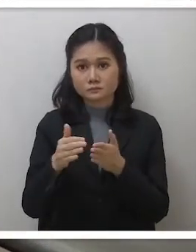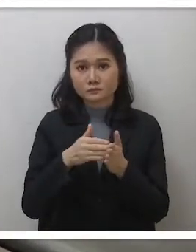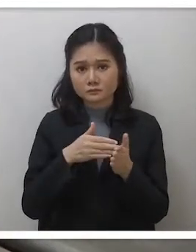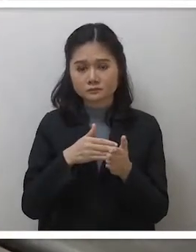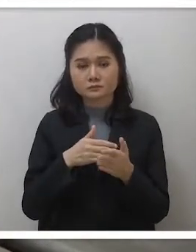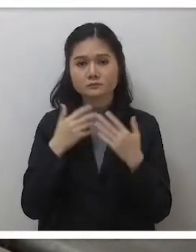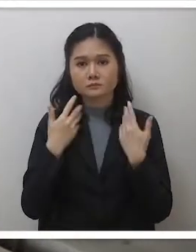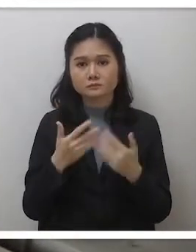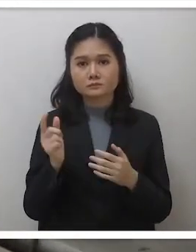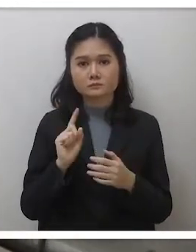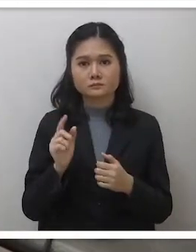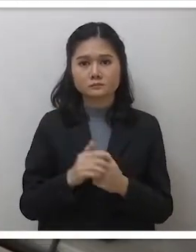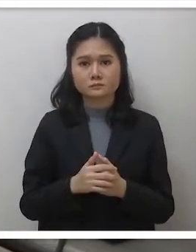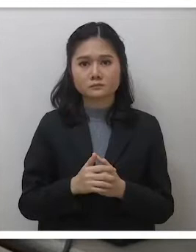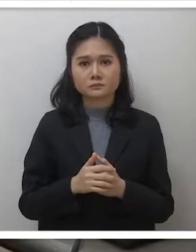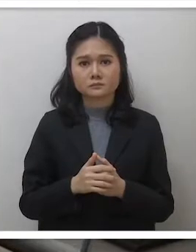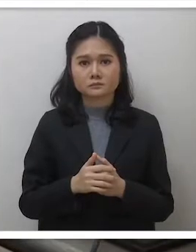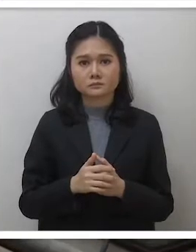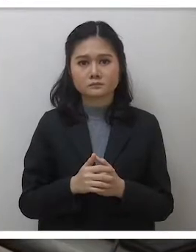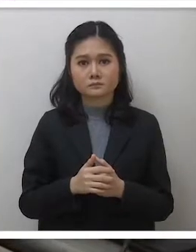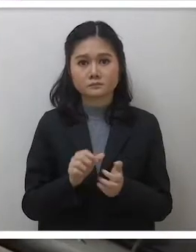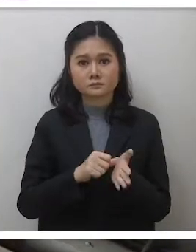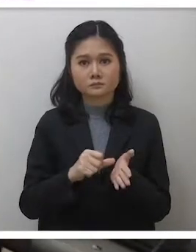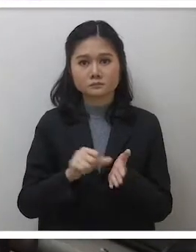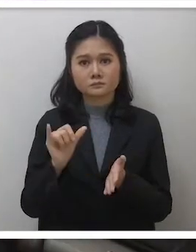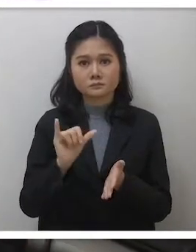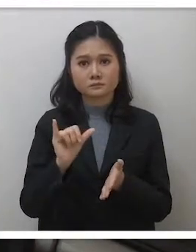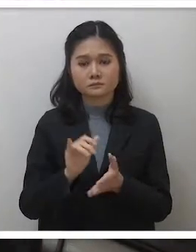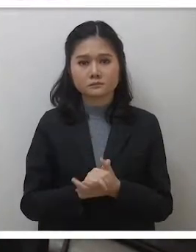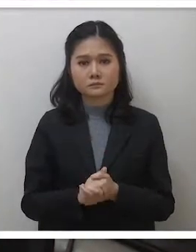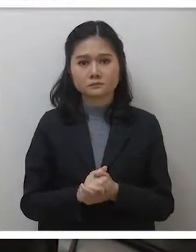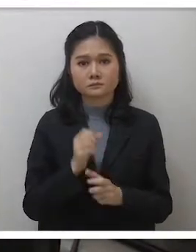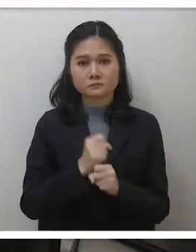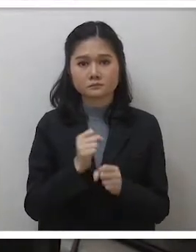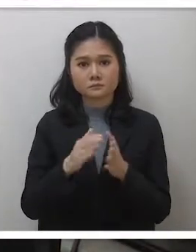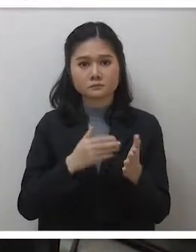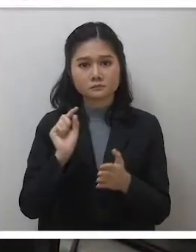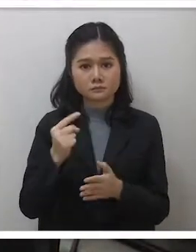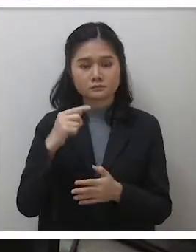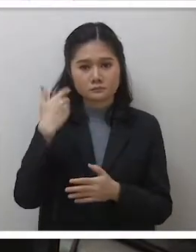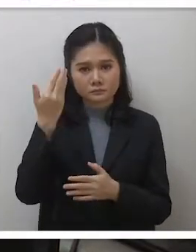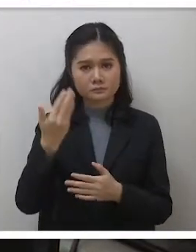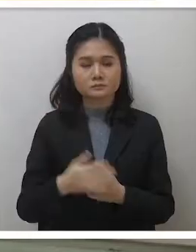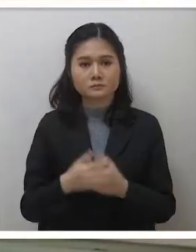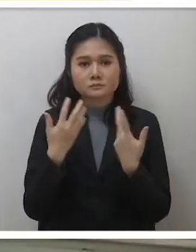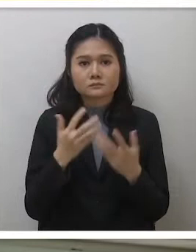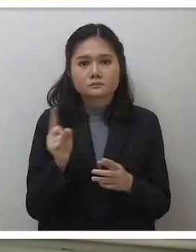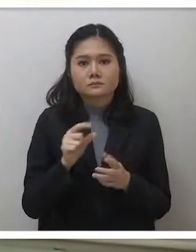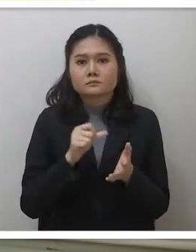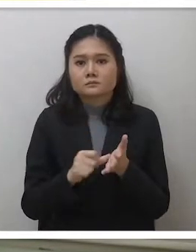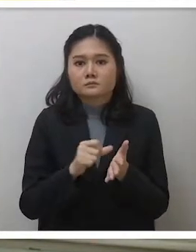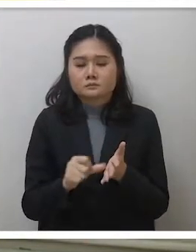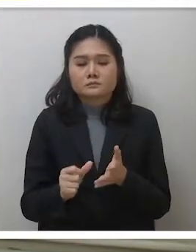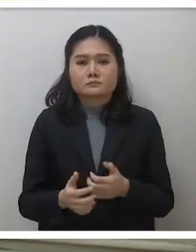นี้ปั๊บแล้วก็อย่าเพิ่งแก้ไขนะครับสร้างสีใหม่ขึ้นมาก่อนแล้วค่อยเข้าไปแก้